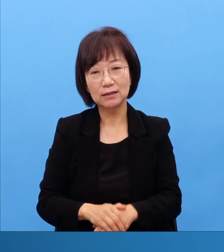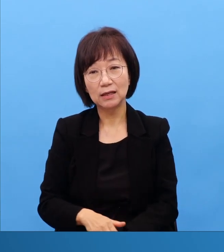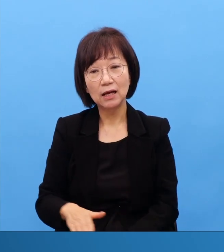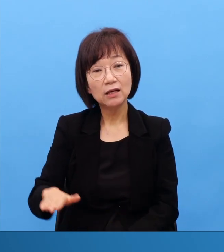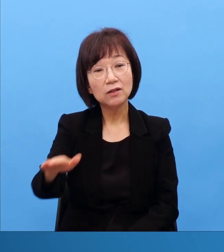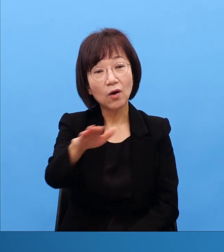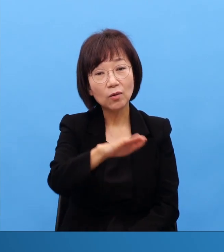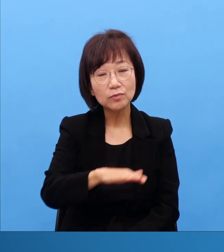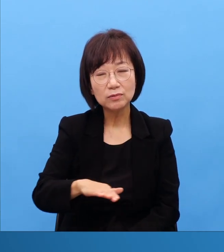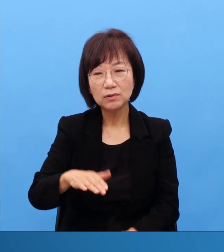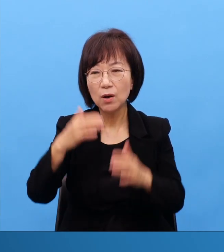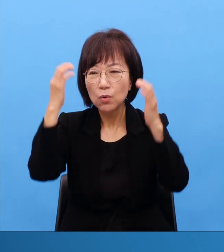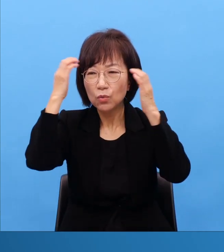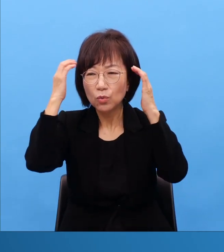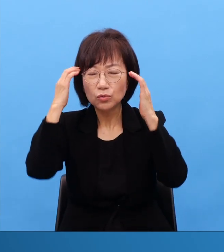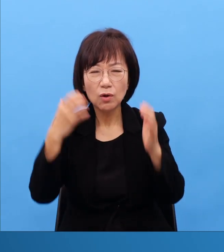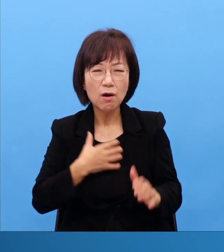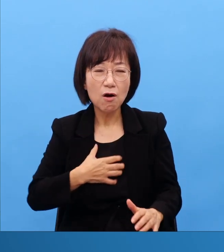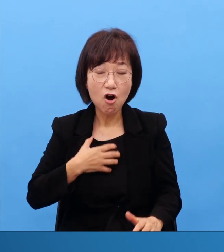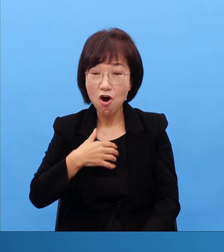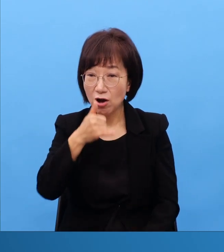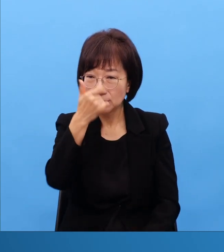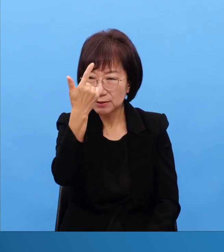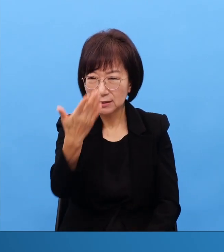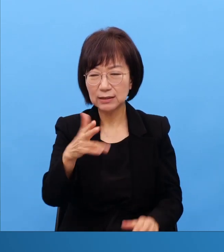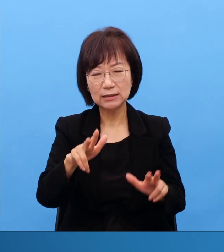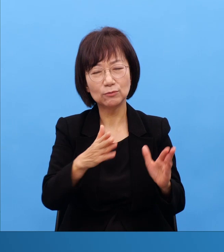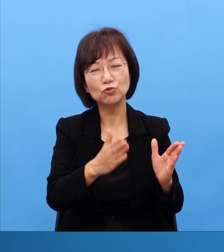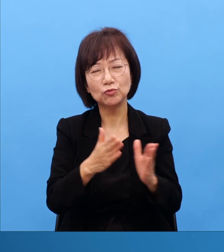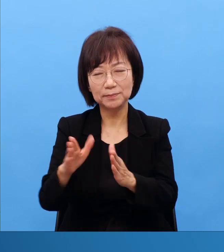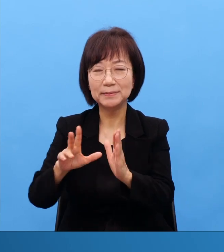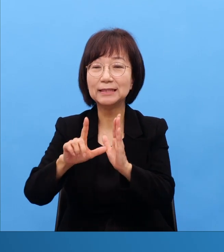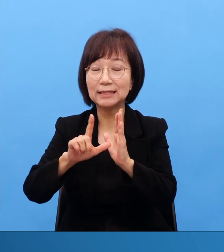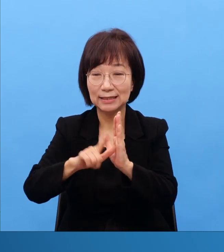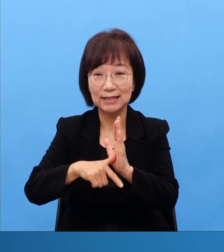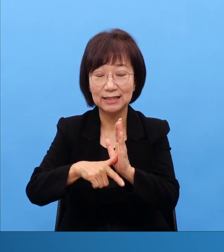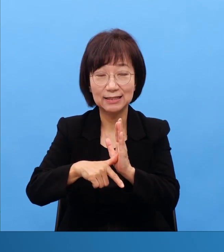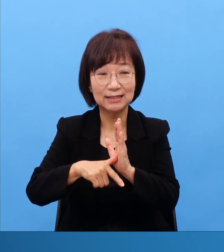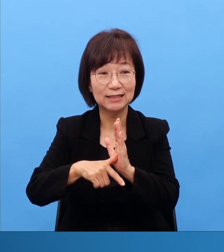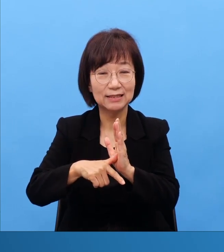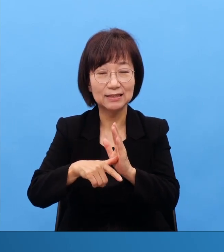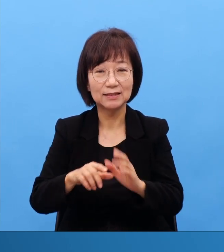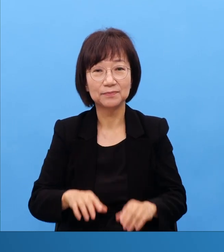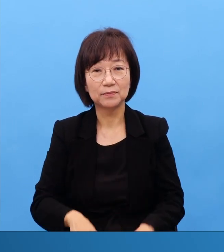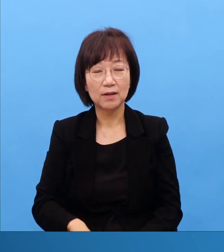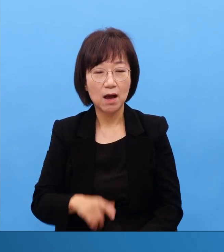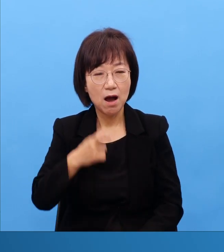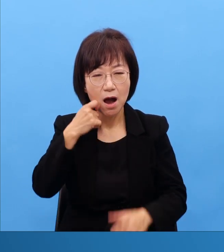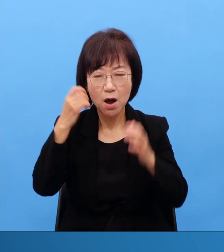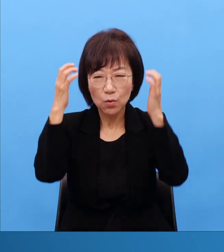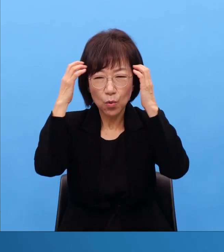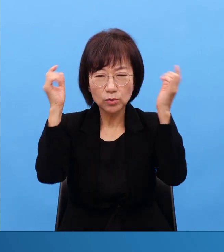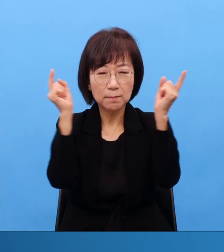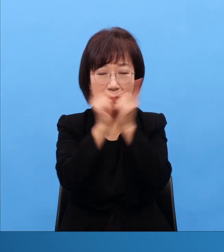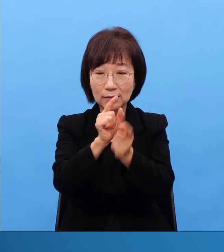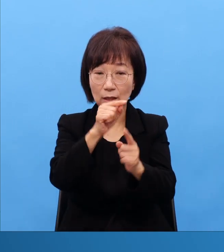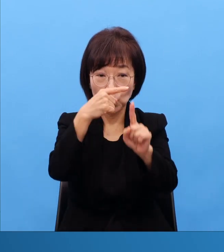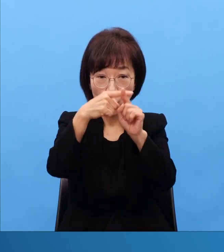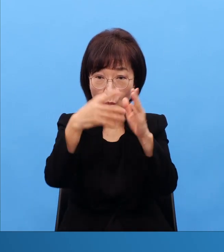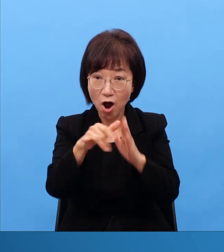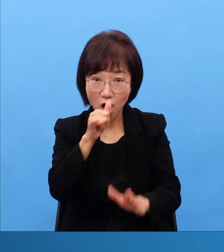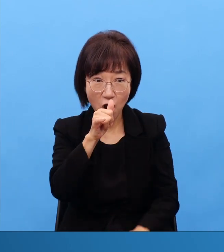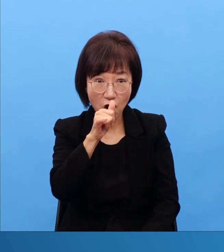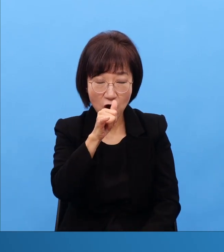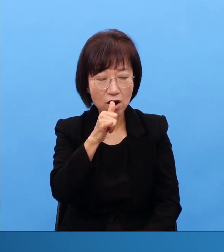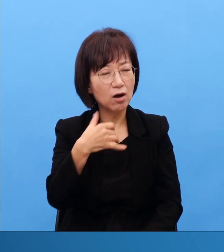준비 시간입니다. Are the people facing difficulties? This is a time of preparation for you. 어려움 당하는 교회 있습니까? 걱정하지 마세요. 진짜 그를 준비하는